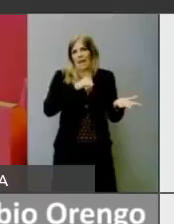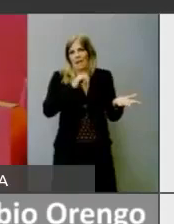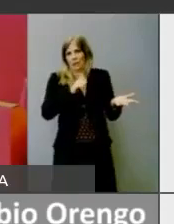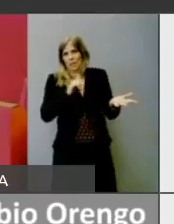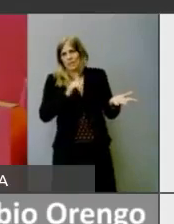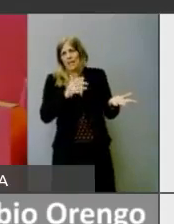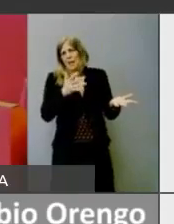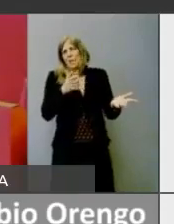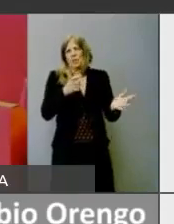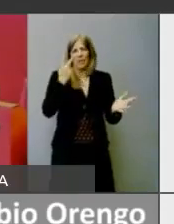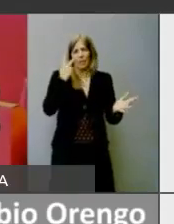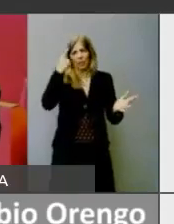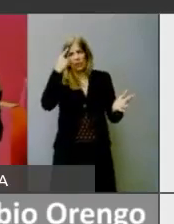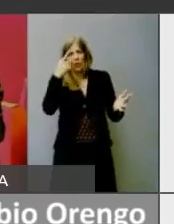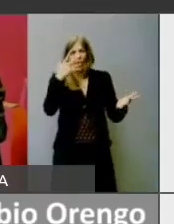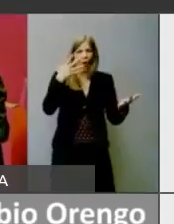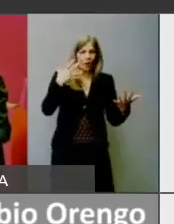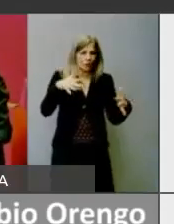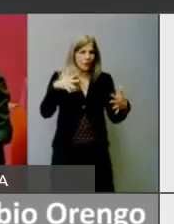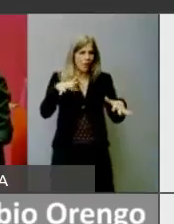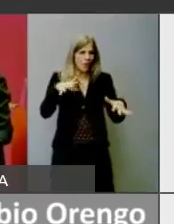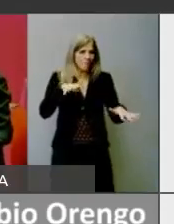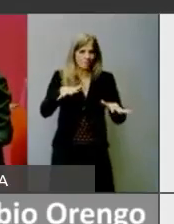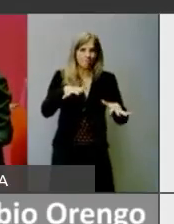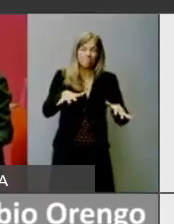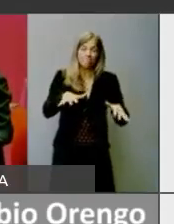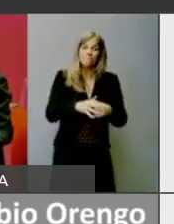già tra l'altro apprestandosi a fare,